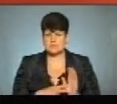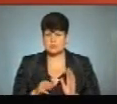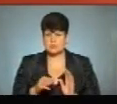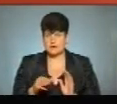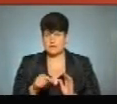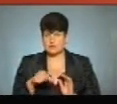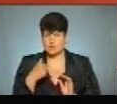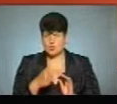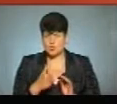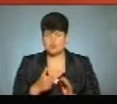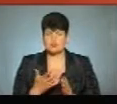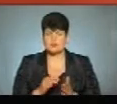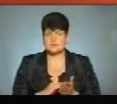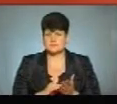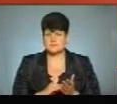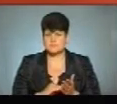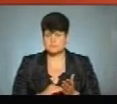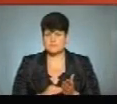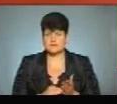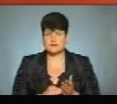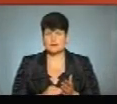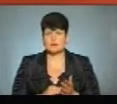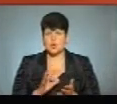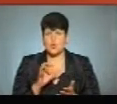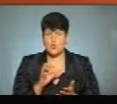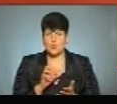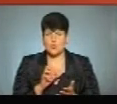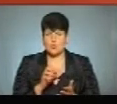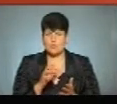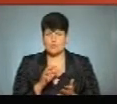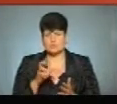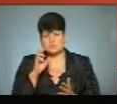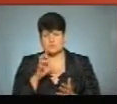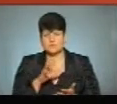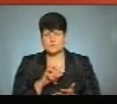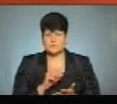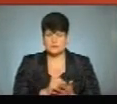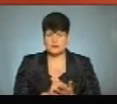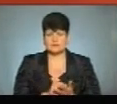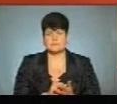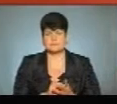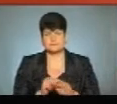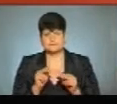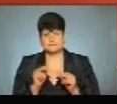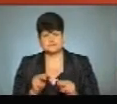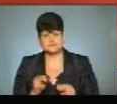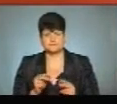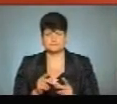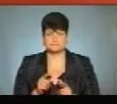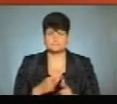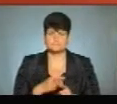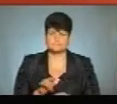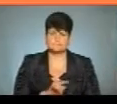року в «Дзеркалі тижня» опублікував матеріал «Комунальна оренда від тіні до прозоро». Послухати, до яких висновків він дійшов, тоді ми